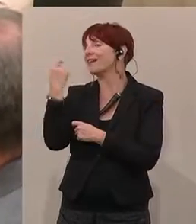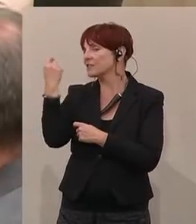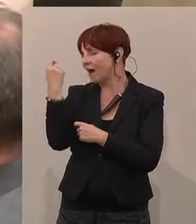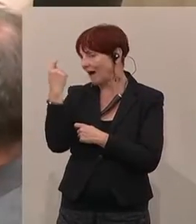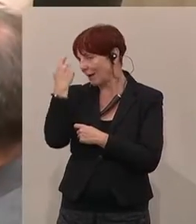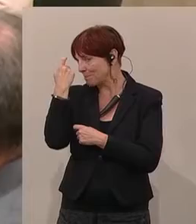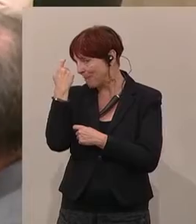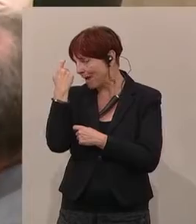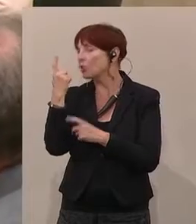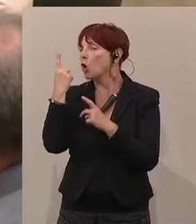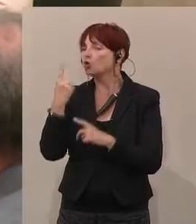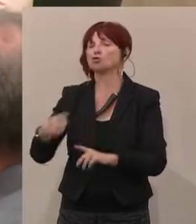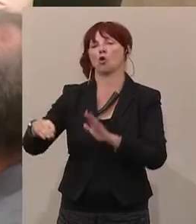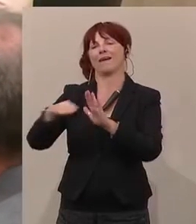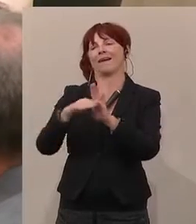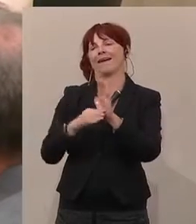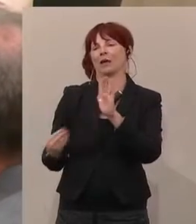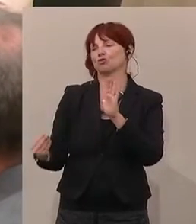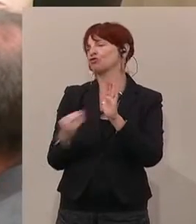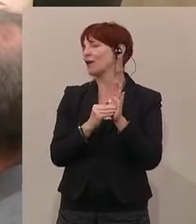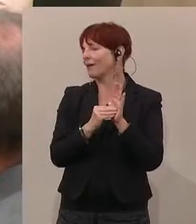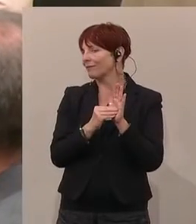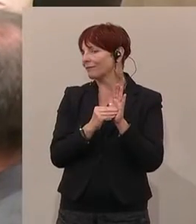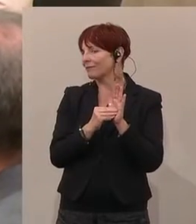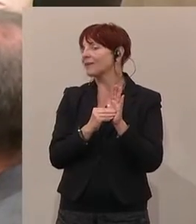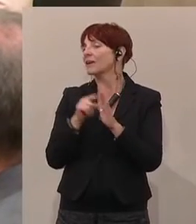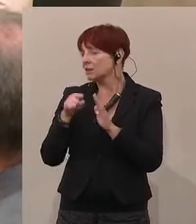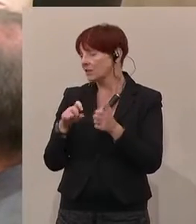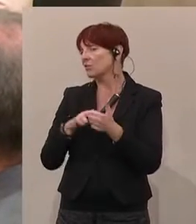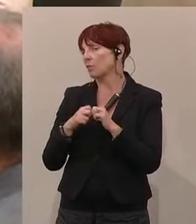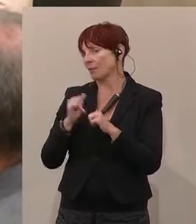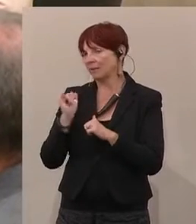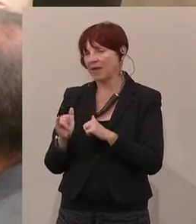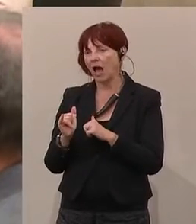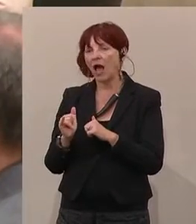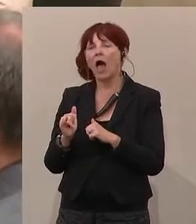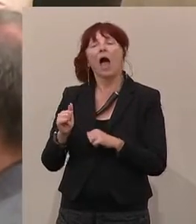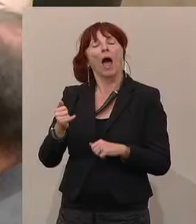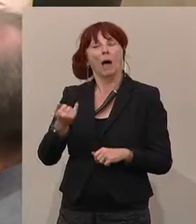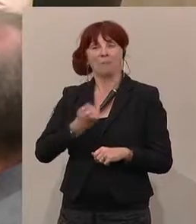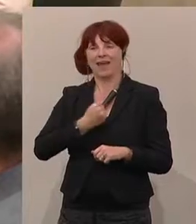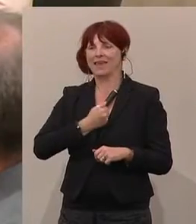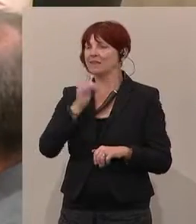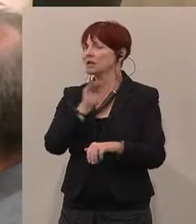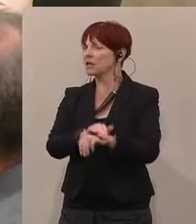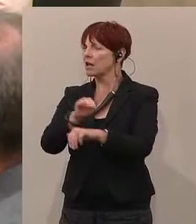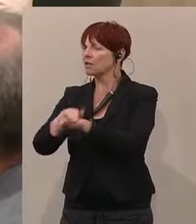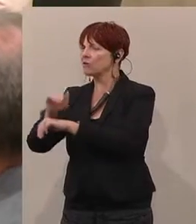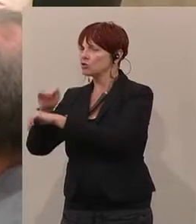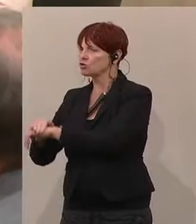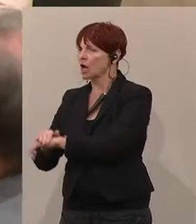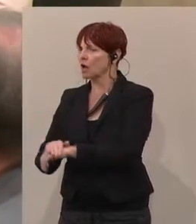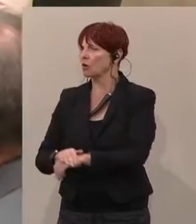regeln, explizit auf die Schwarzfahrer, weil das ist eine Problematik, die Sie angesprochen haben. Aber die Identitätsfeststellung generell so festzuschreiben, dass es geht, ohne